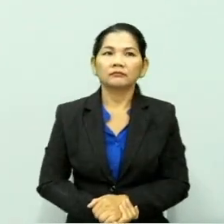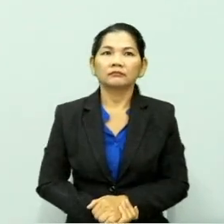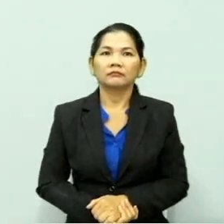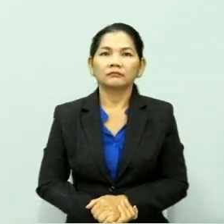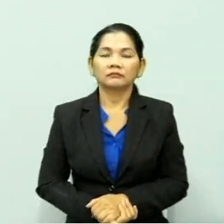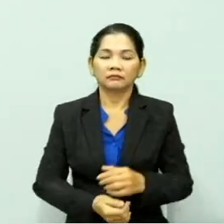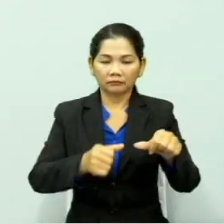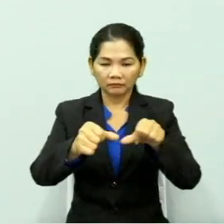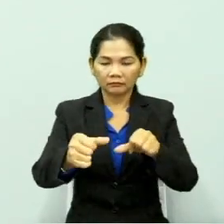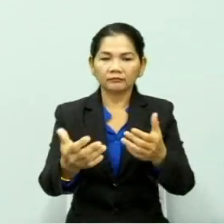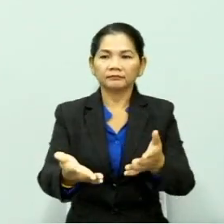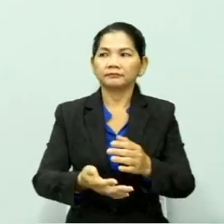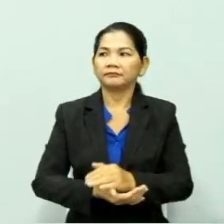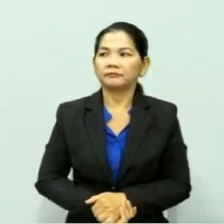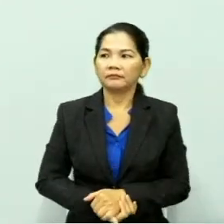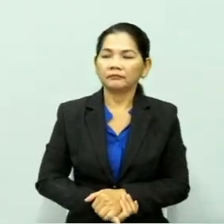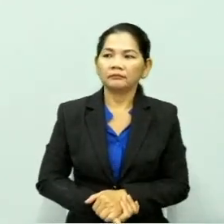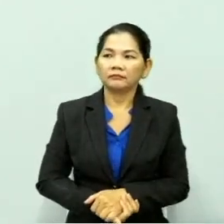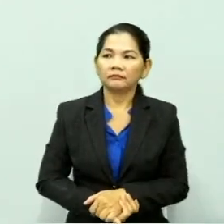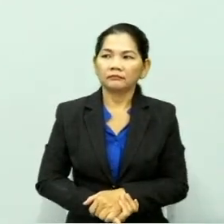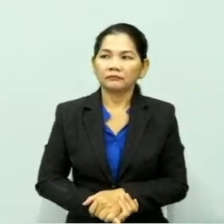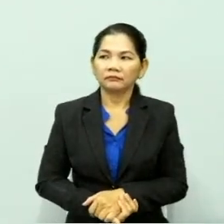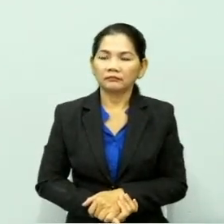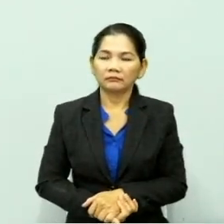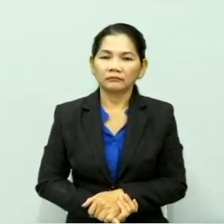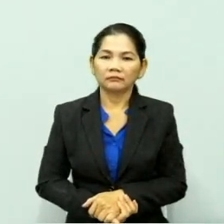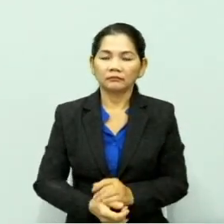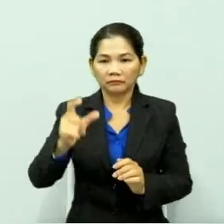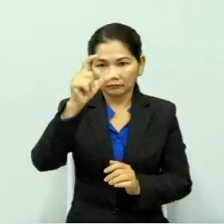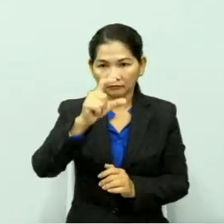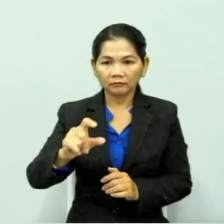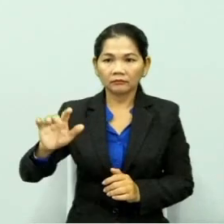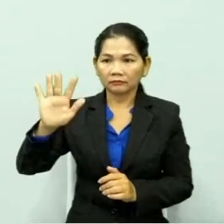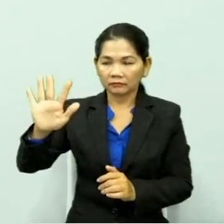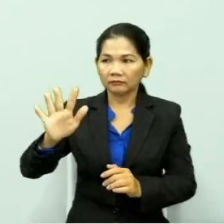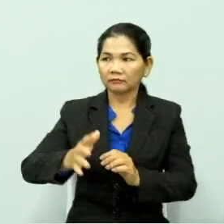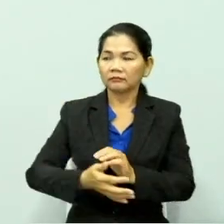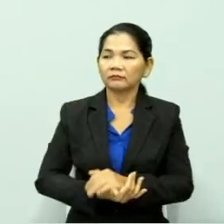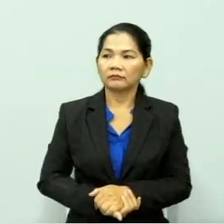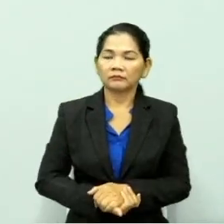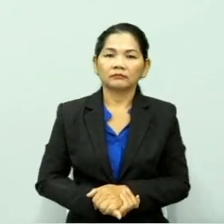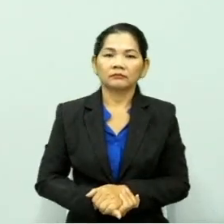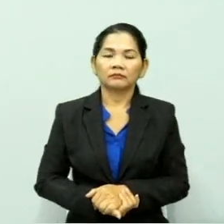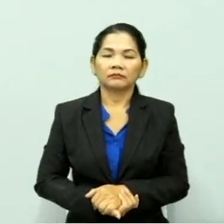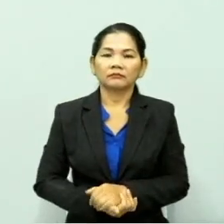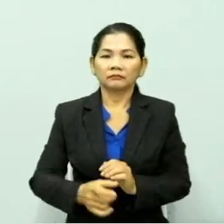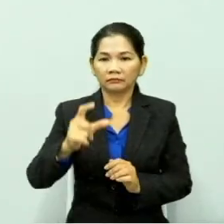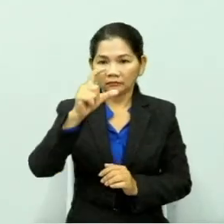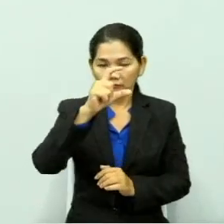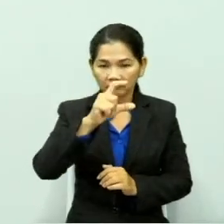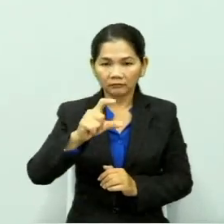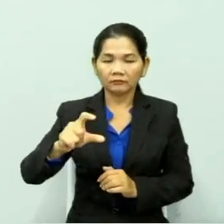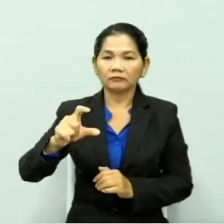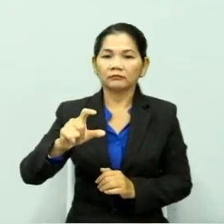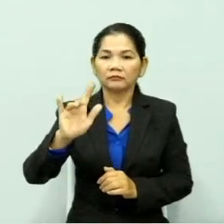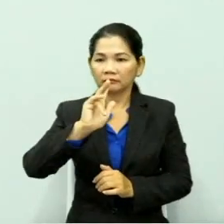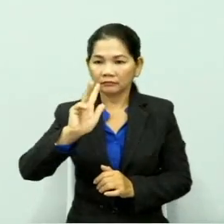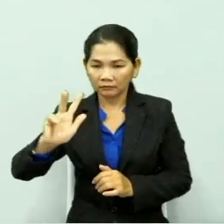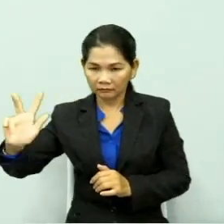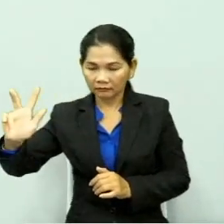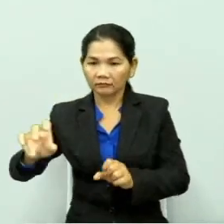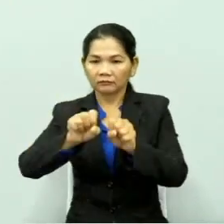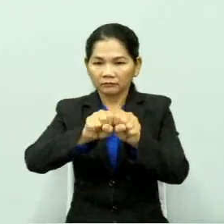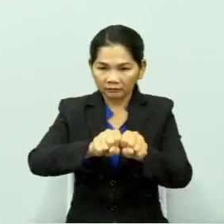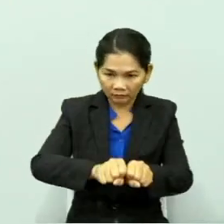tù hợp tiết miên ấy chứ con chà pra sát ổng cơ pra sát pra